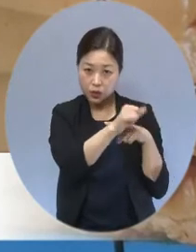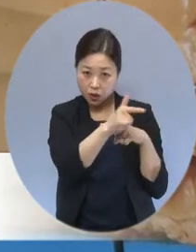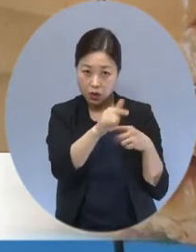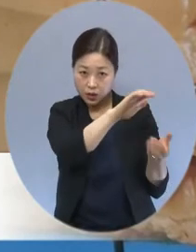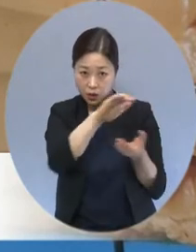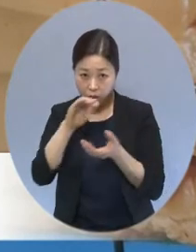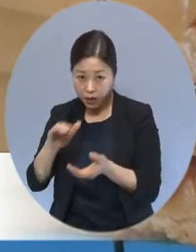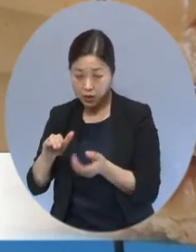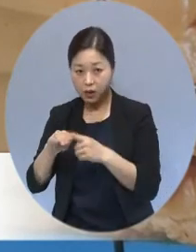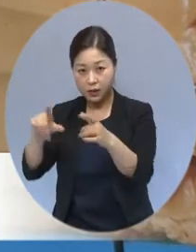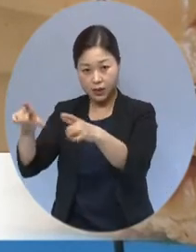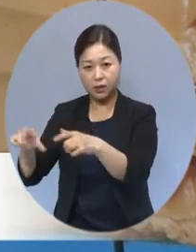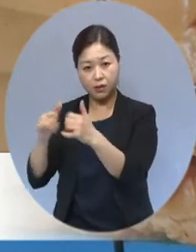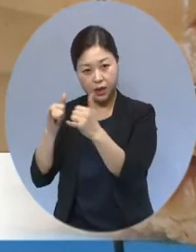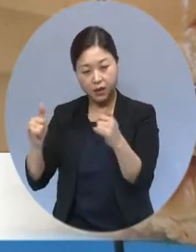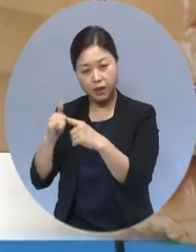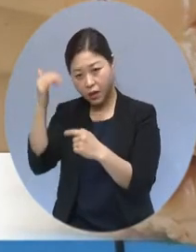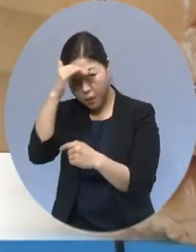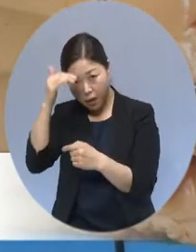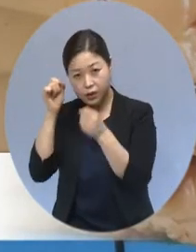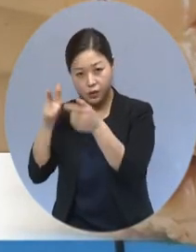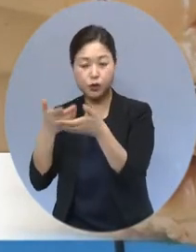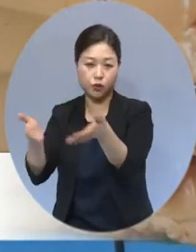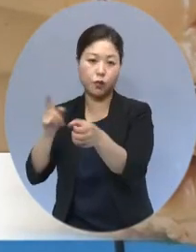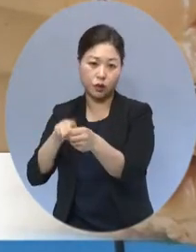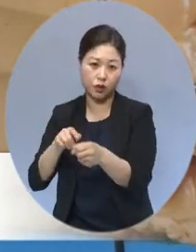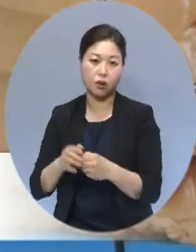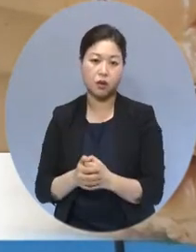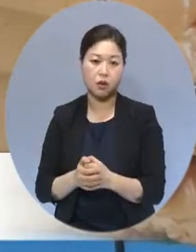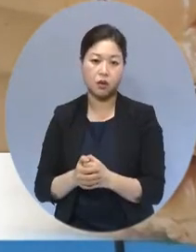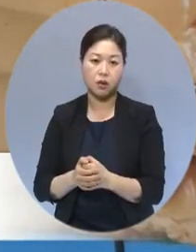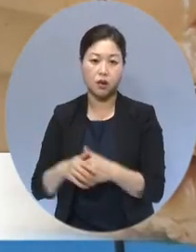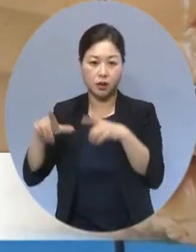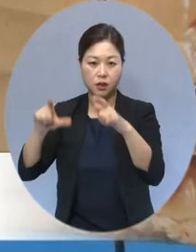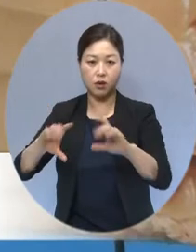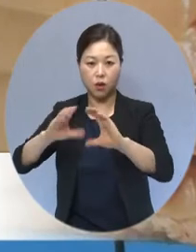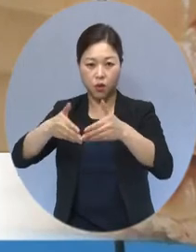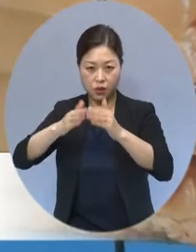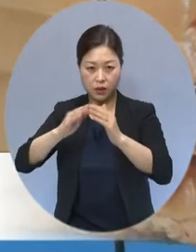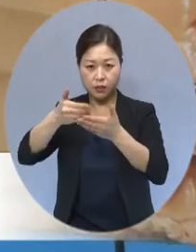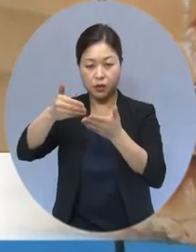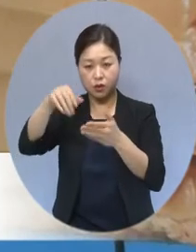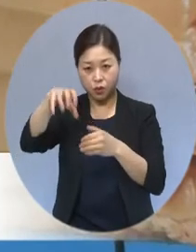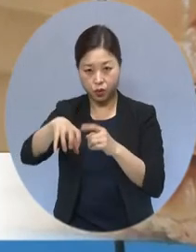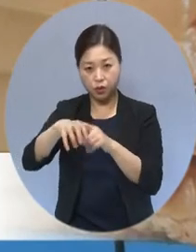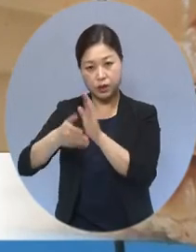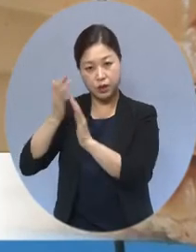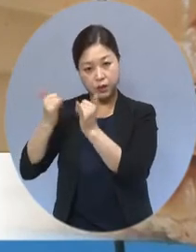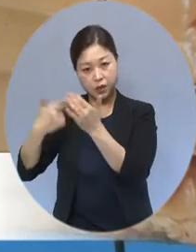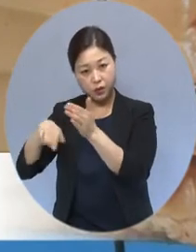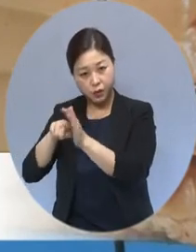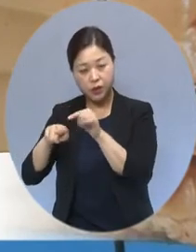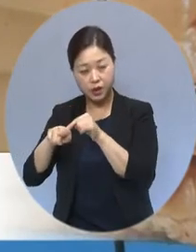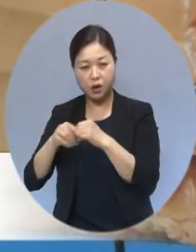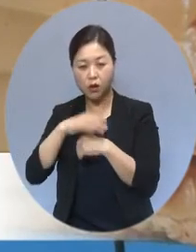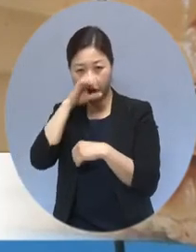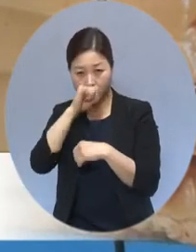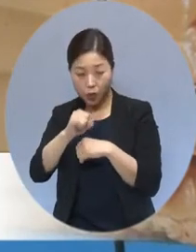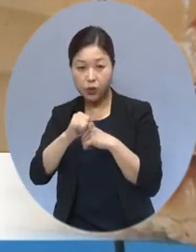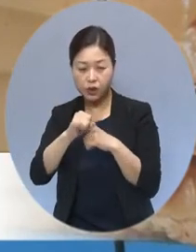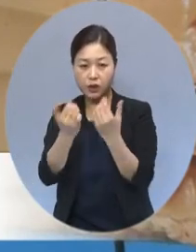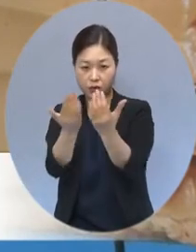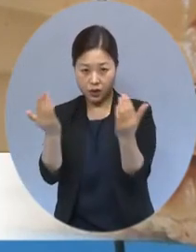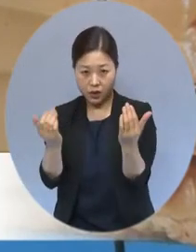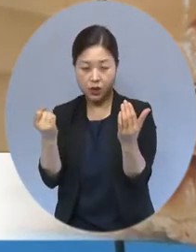관람 기회를 제공하고자 기획하였습니다. 지역 국립미술관으로서 시민들을 위한 좋은 전시와 프로그램을 기획하고